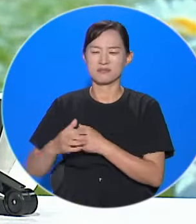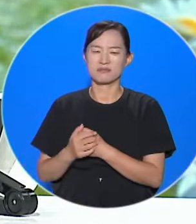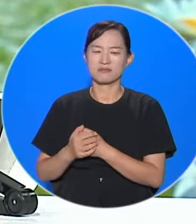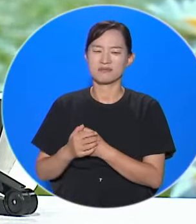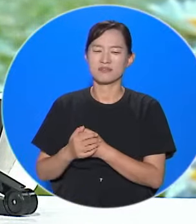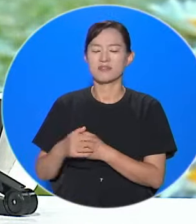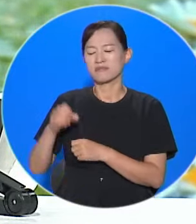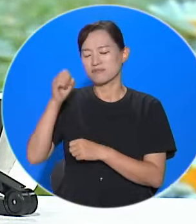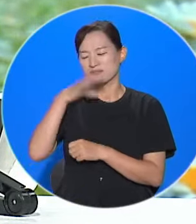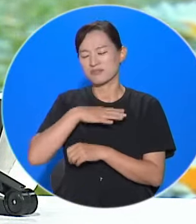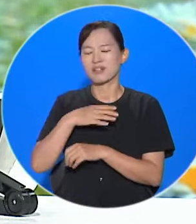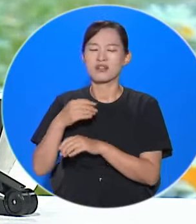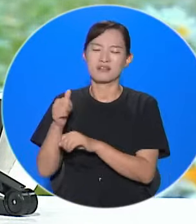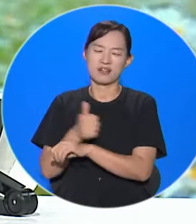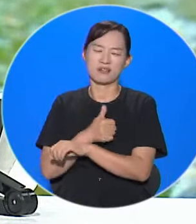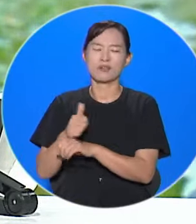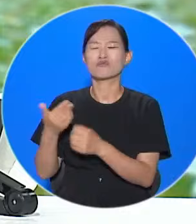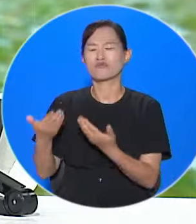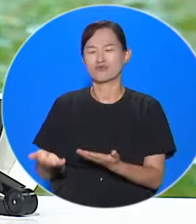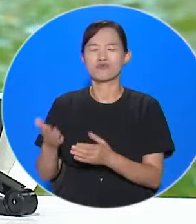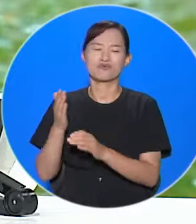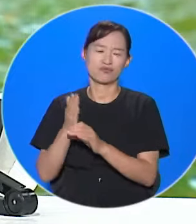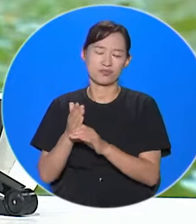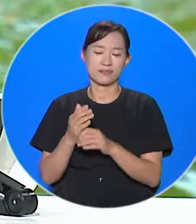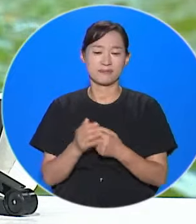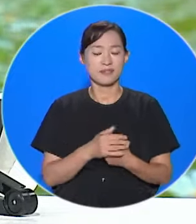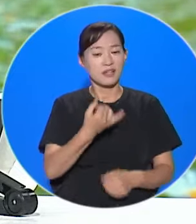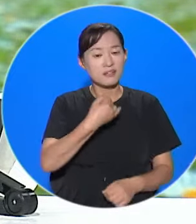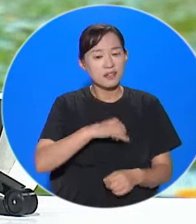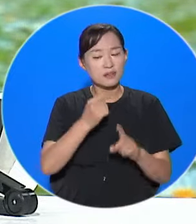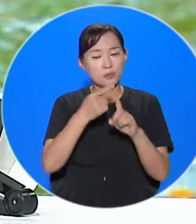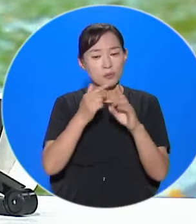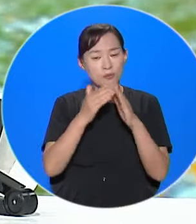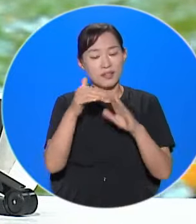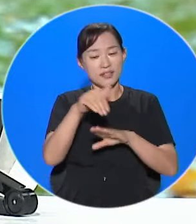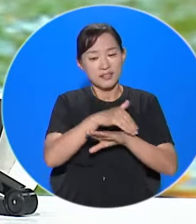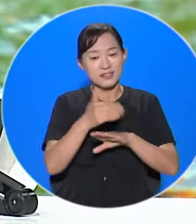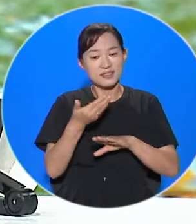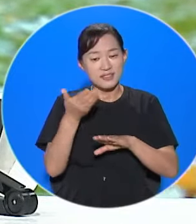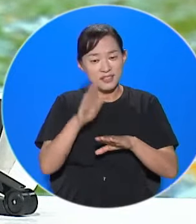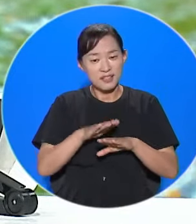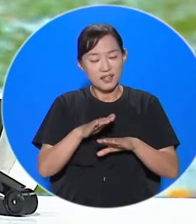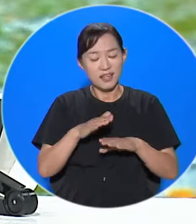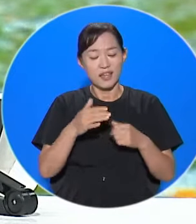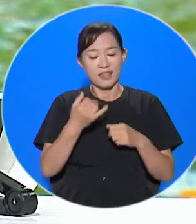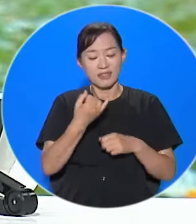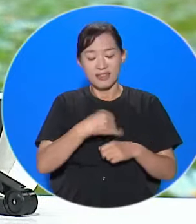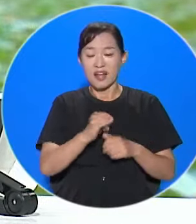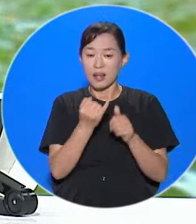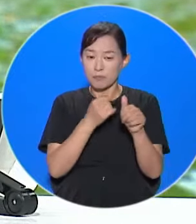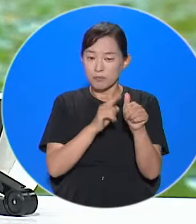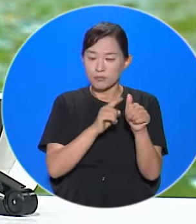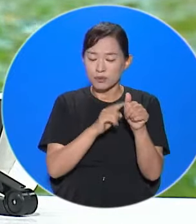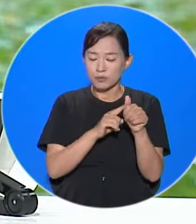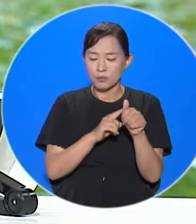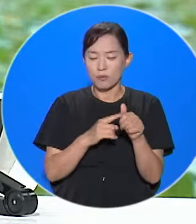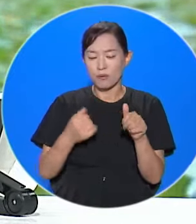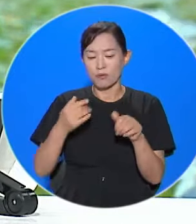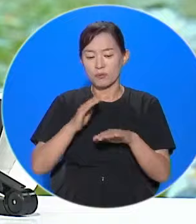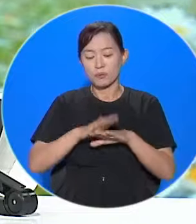그냥 좀 다니다가 그냥 쉬고 있어요. 그러니까 다른 교회 나가는데 사위하고 예순자는 믿음 네. 생활을 쉬고 있네요. 예예.